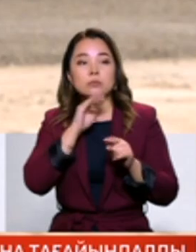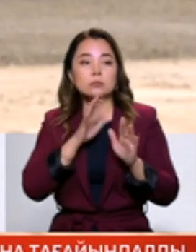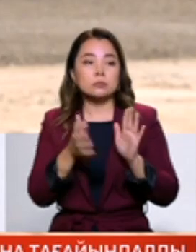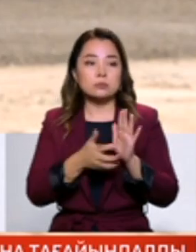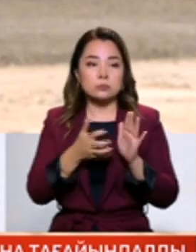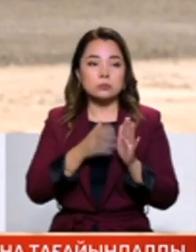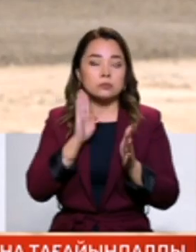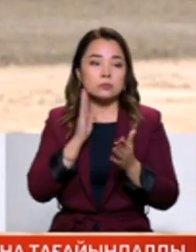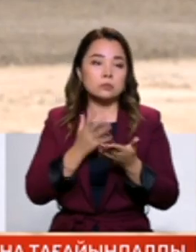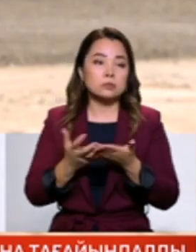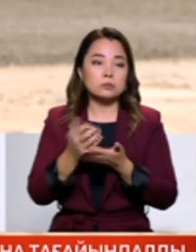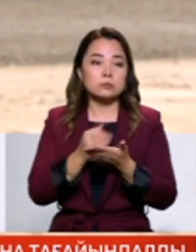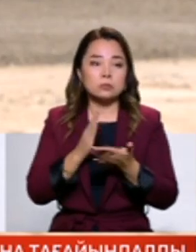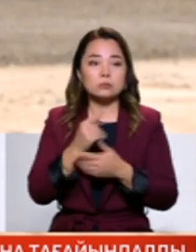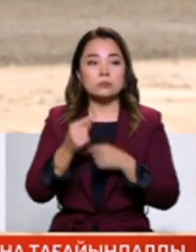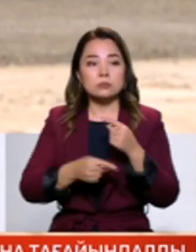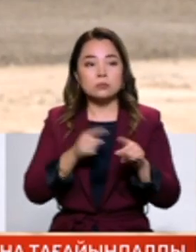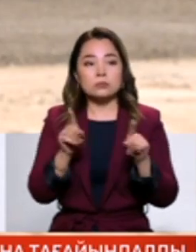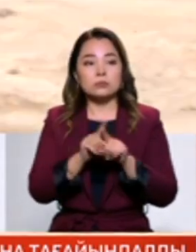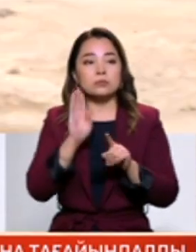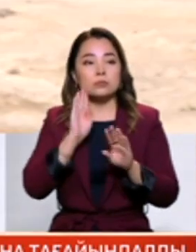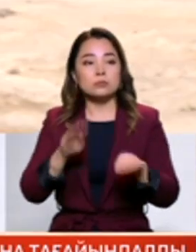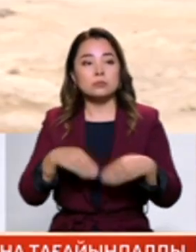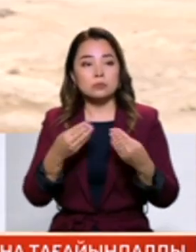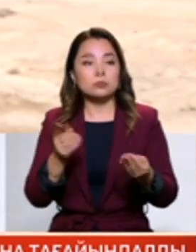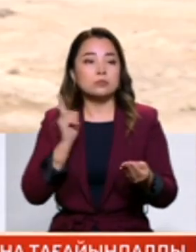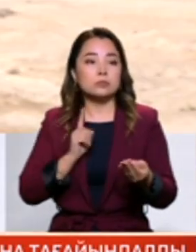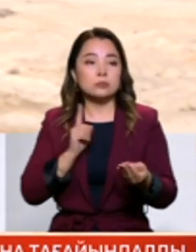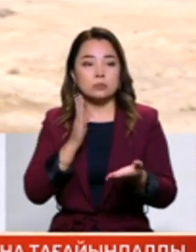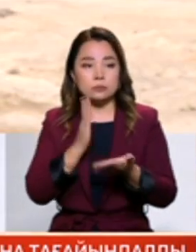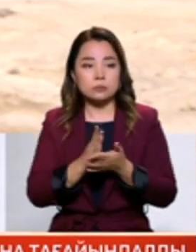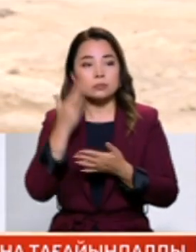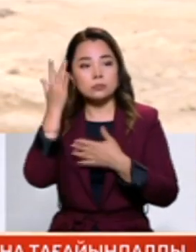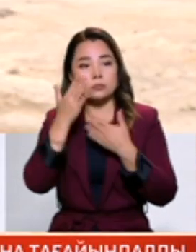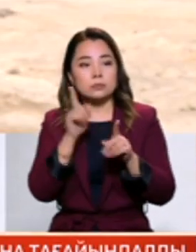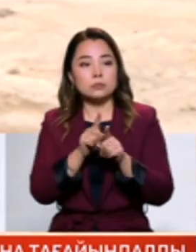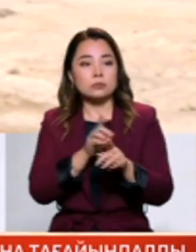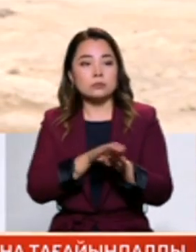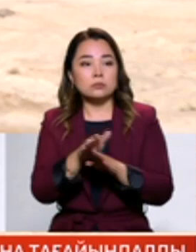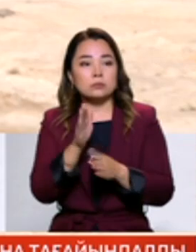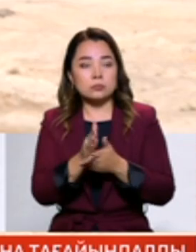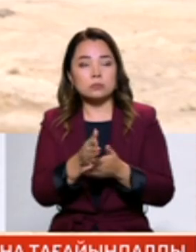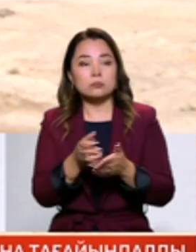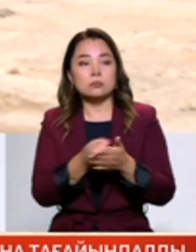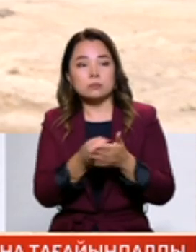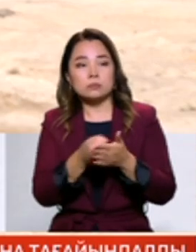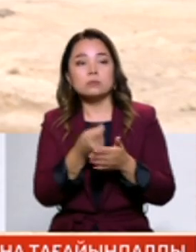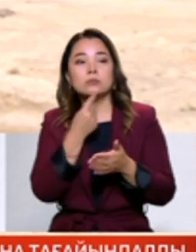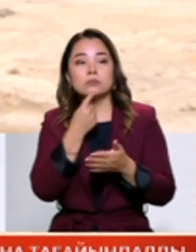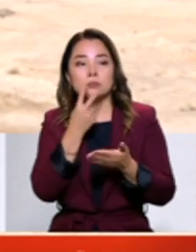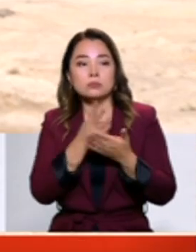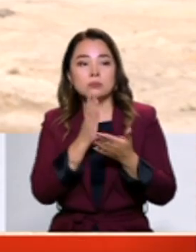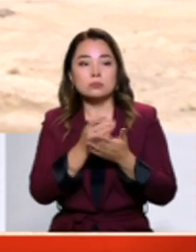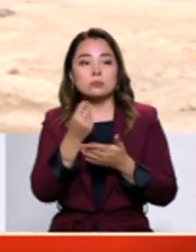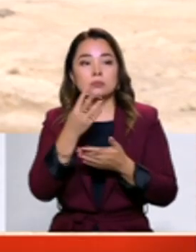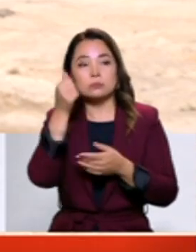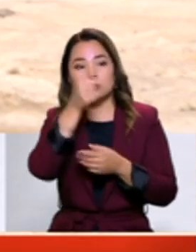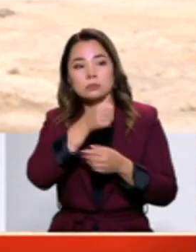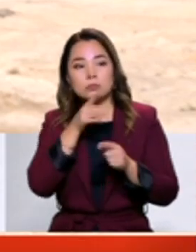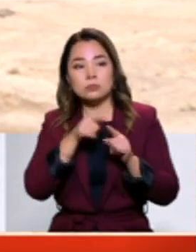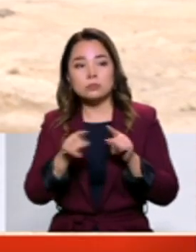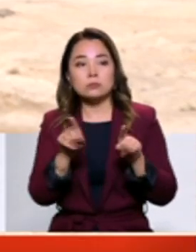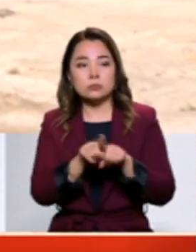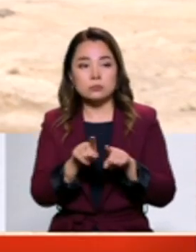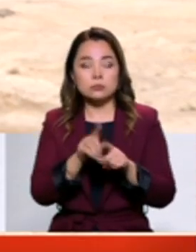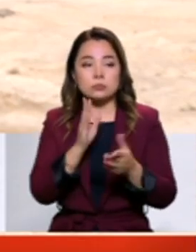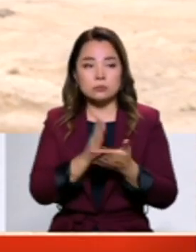су жинақтап аламыз. Келесі су келгенше соны күтеміз. Халқымыздың бір аңсаған арманы еді, жете алмай жатқан осы көп бірнеше жылдардан бері. Ал